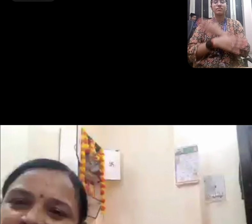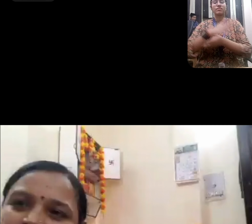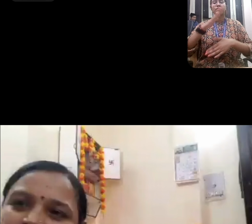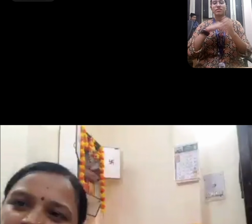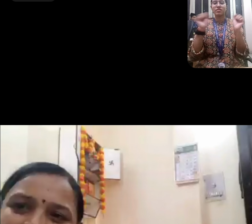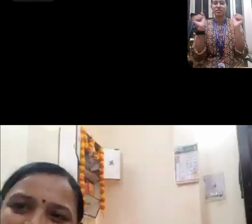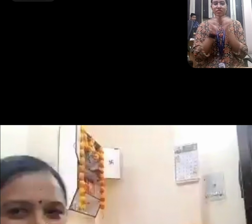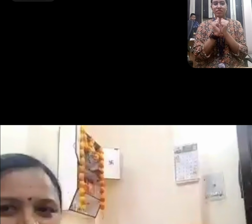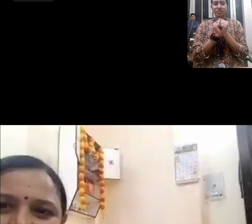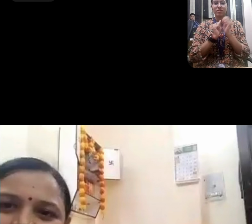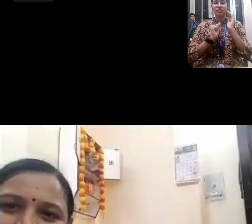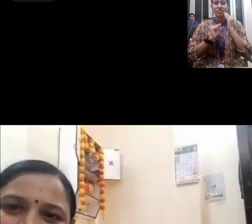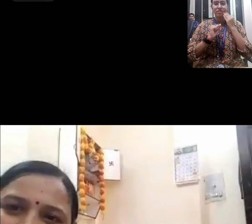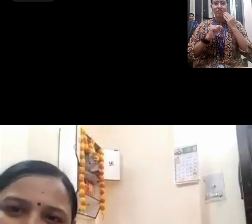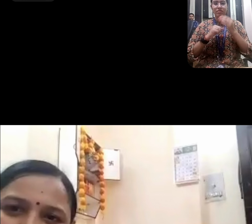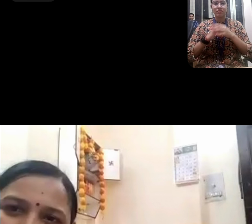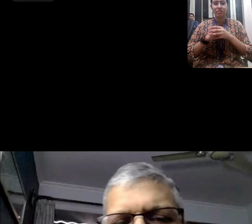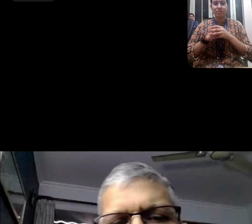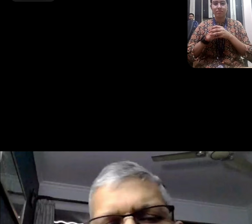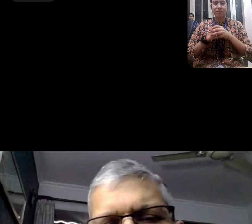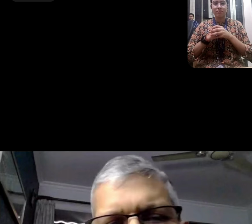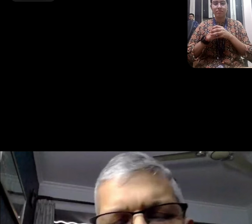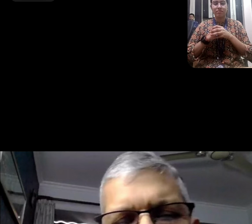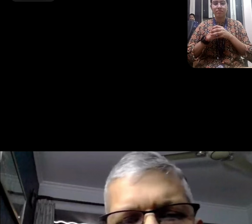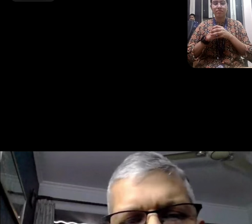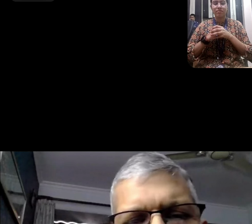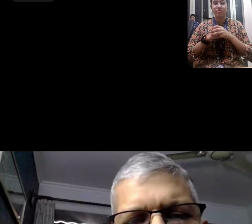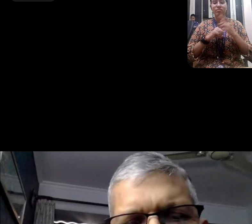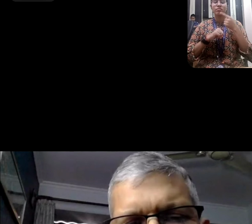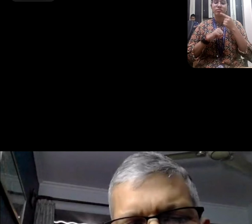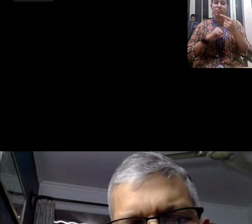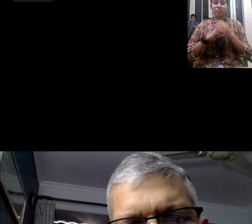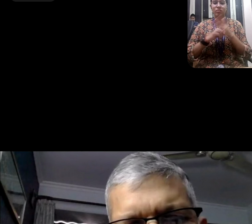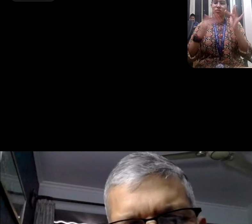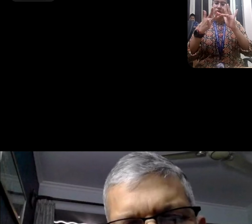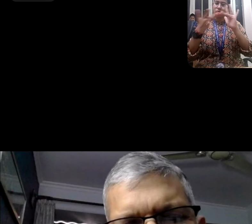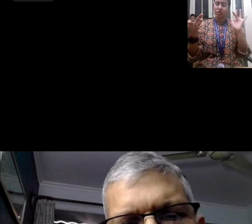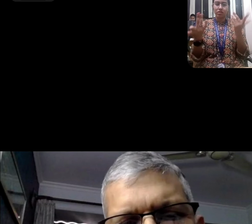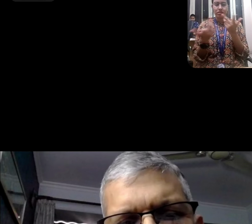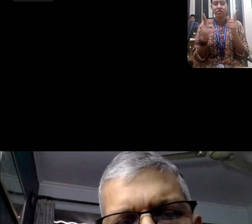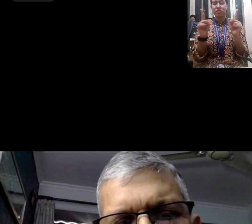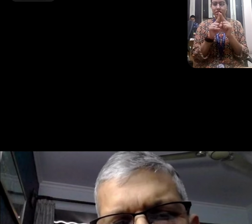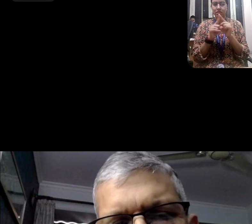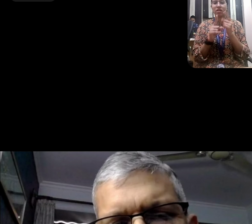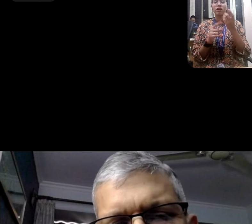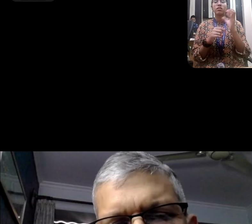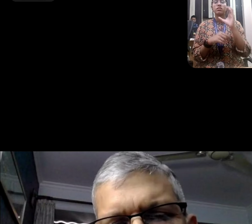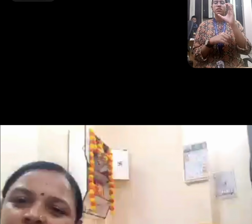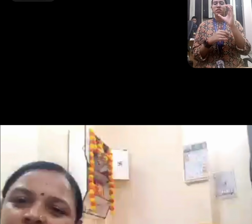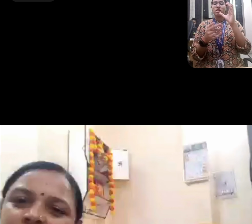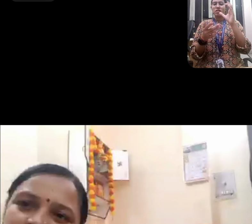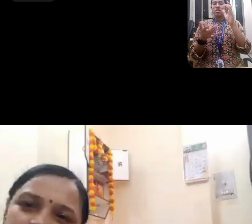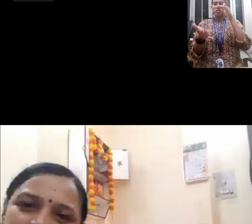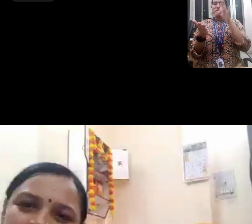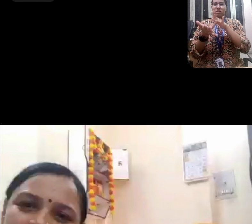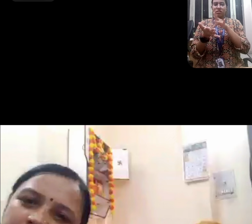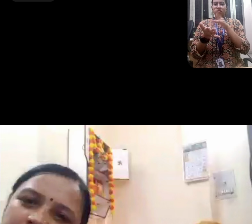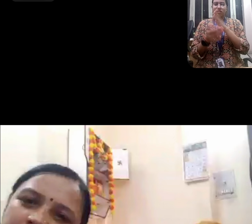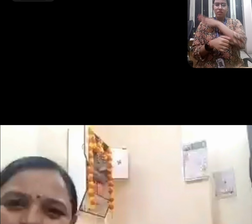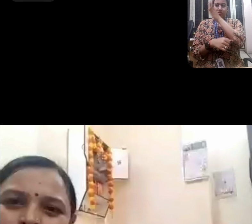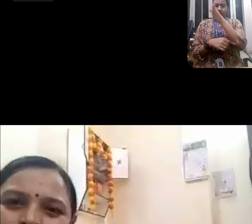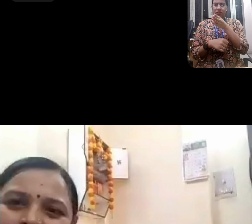एक साल होने में आ गया। एक साल होने में आया, तो ऑनलाइन ही प्रोग्राम रहता है या जाते हैं सेंटर भी कभी? हाँ सर सेंटर में